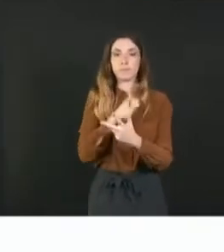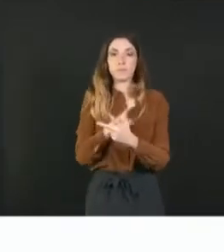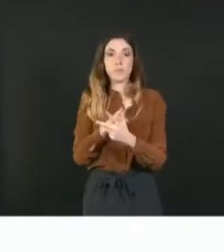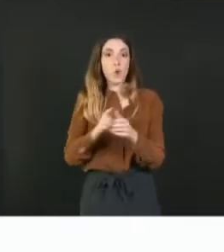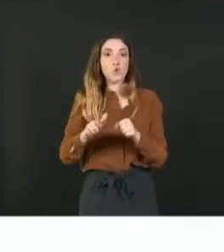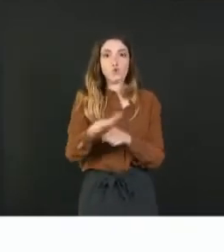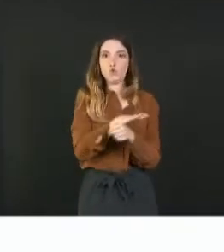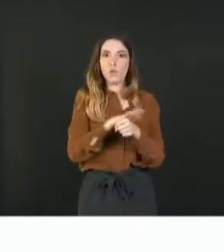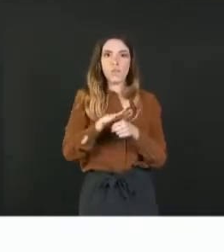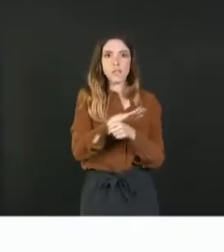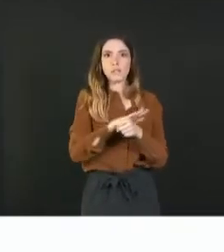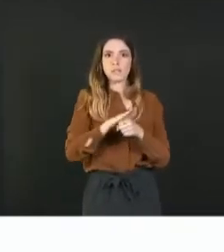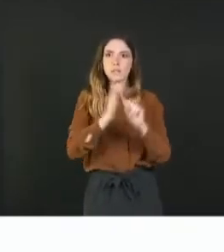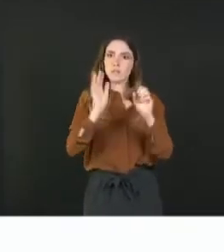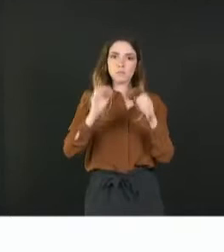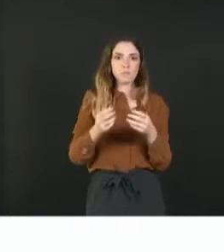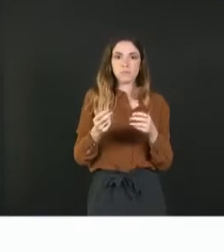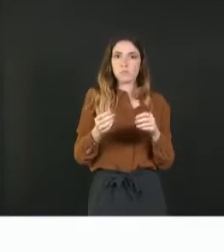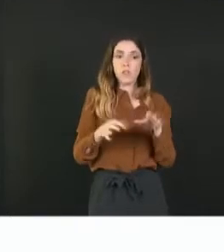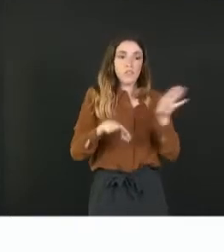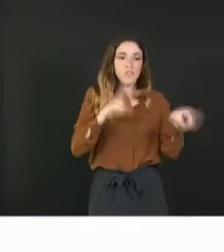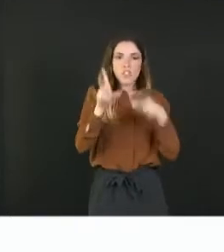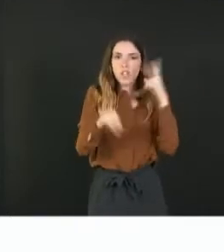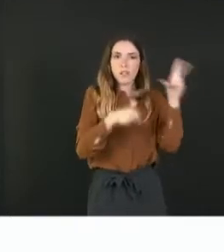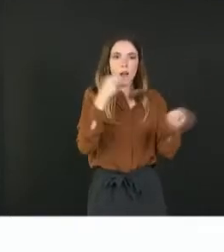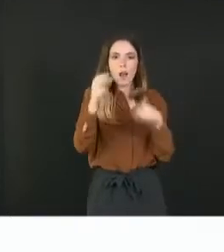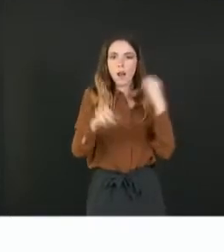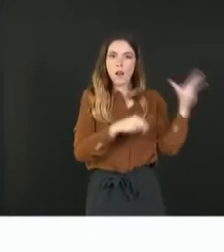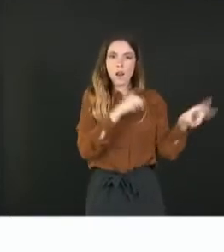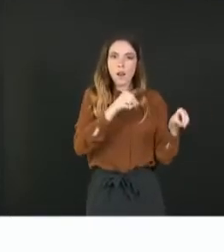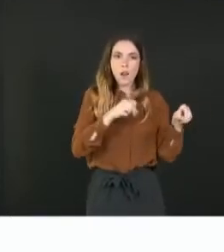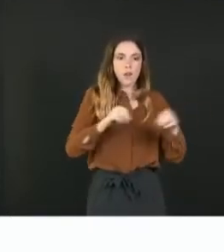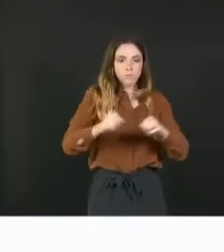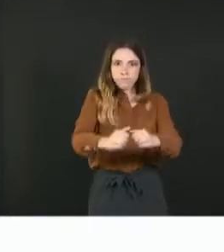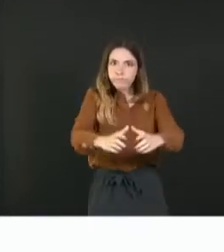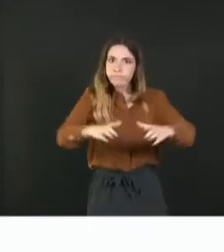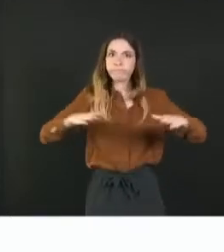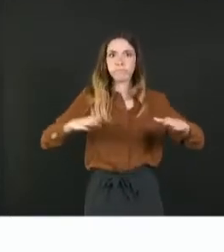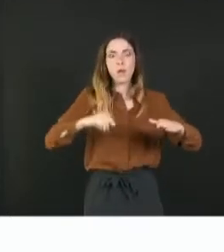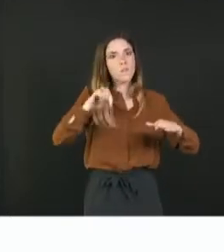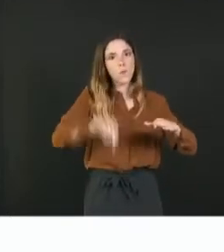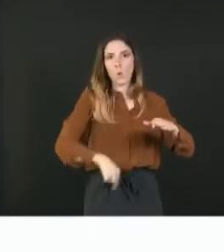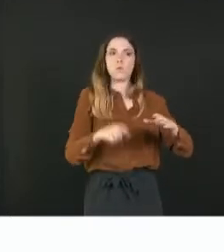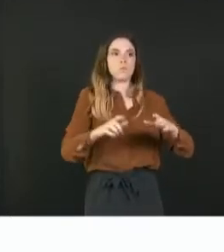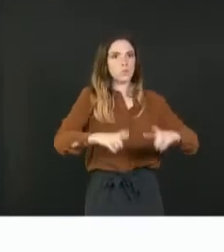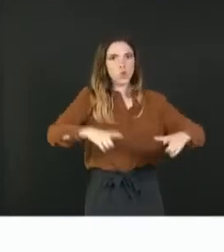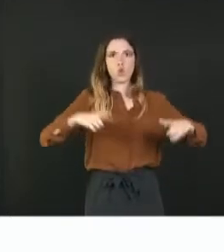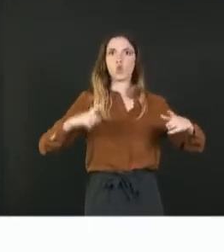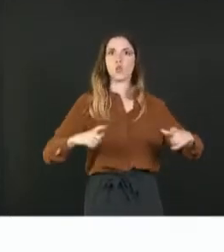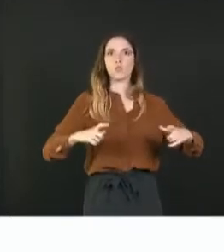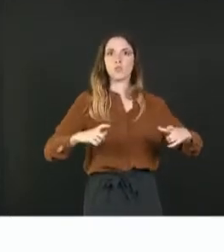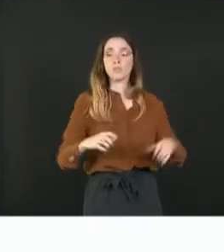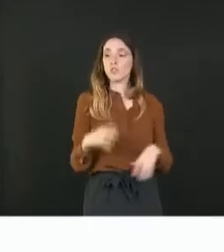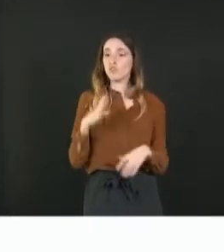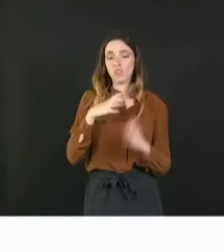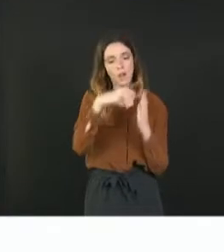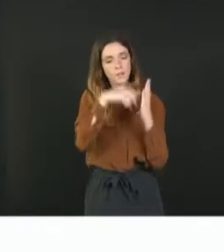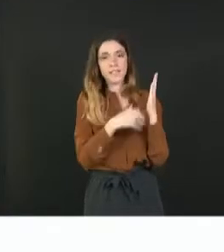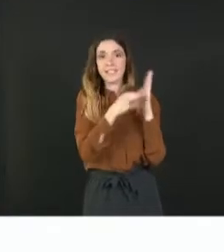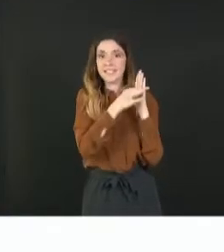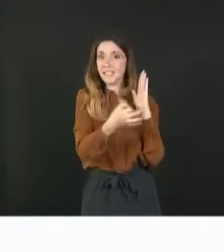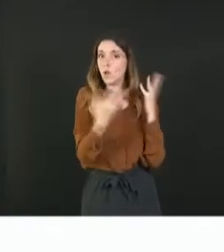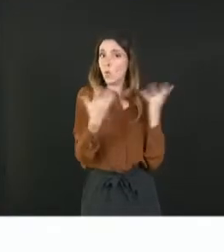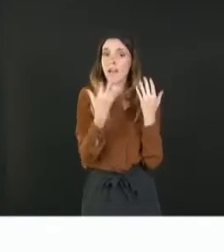en espace végétalisé ou en espace de nature. Des surfaces suffisamment grandes. Il y a des articles qui citent 10 hectares